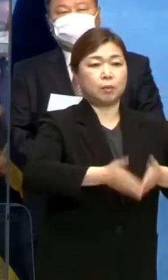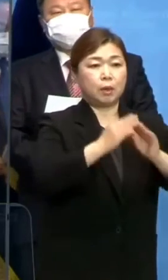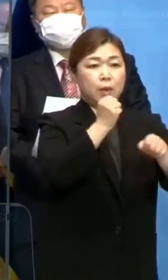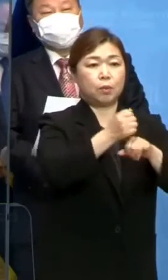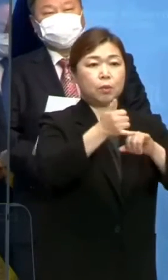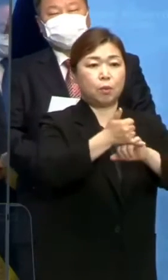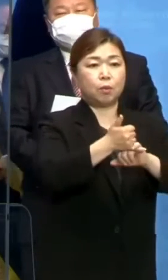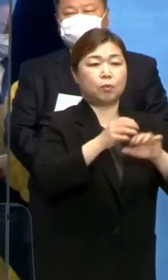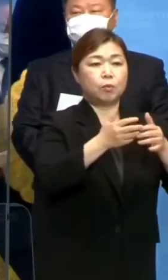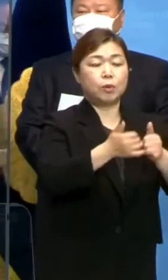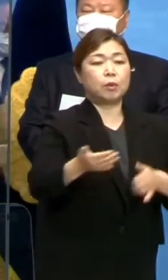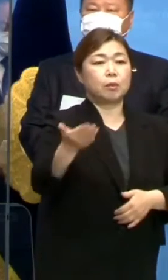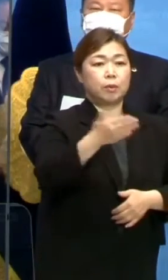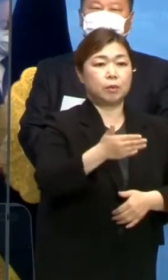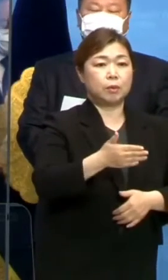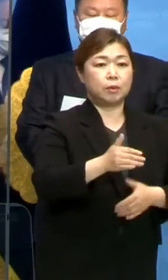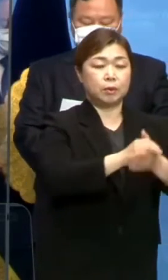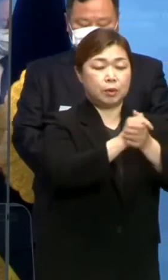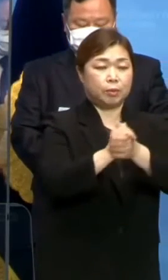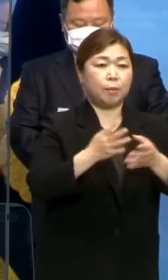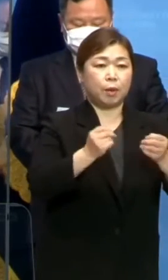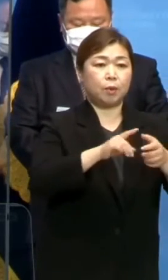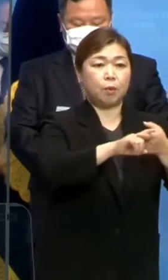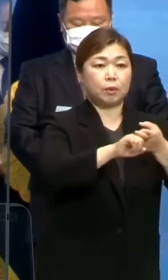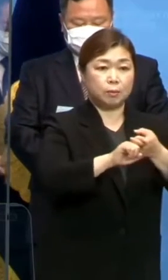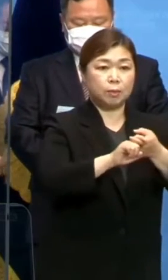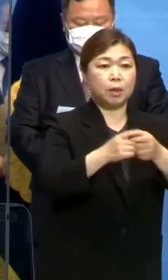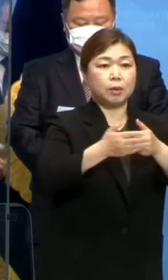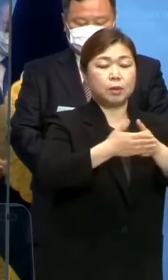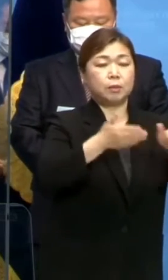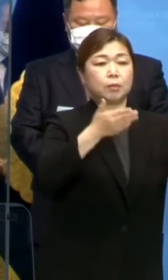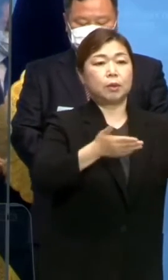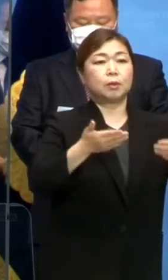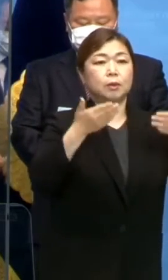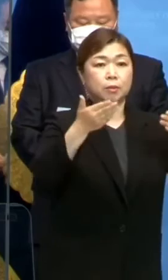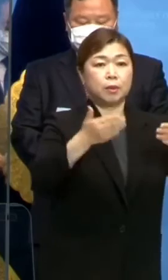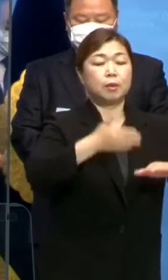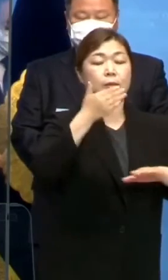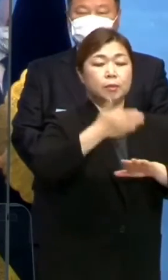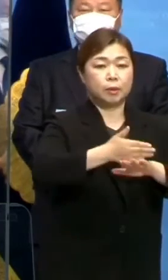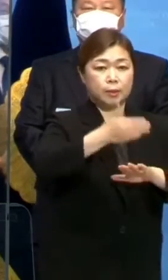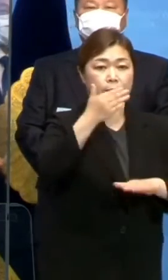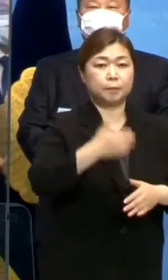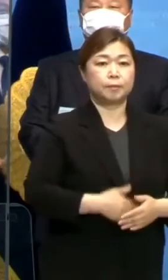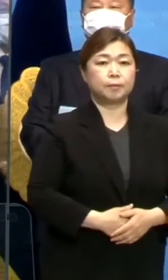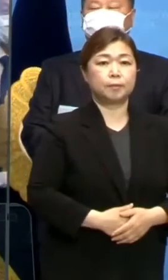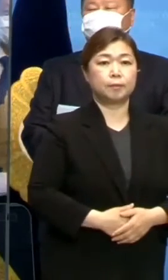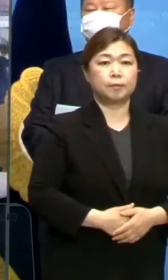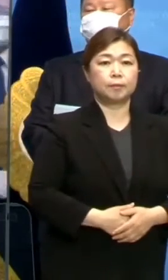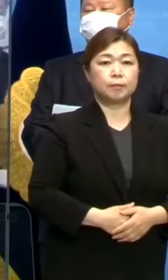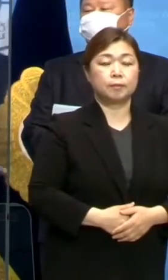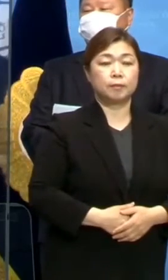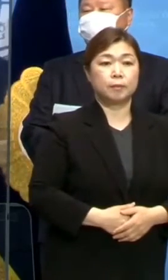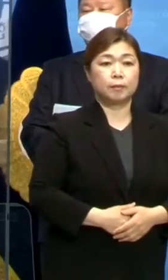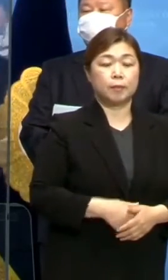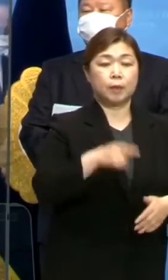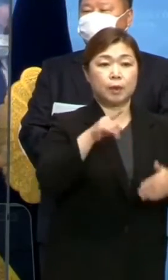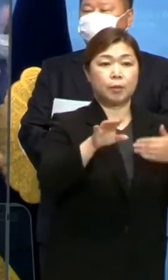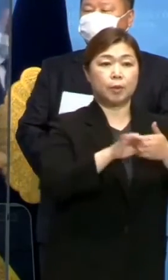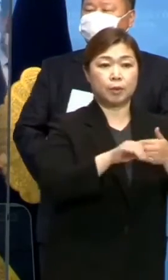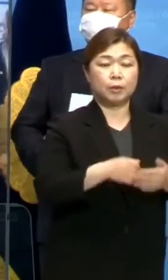국민 여러분과 동료 의원님 에 많은 관심과 지지를 부탁드립니다 감사합니다 4 그럼